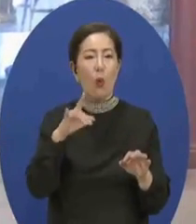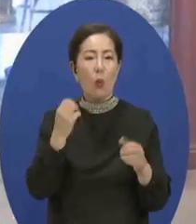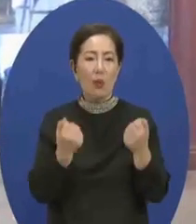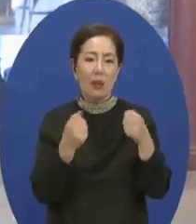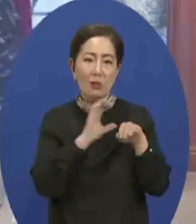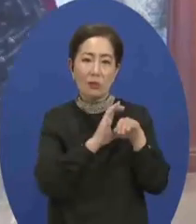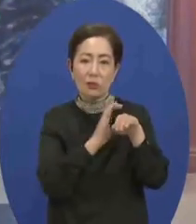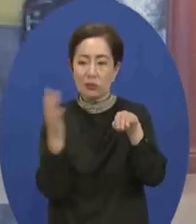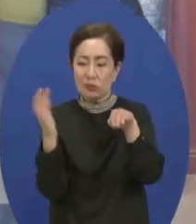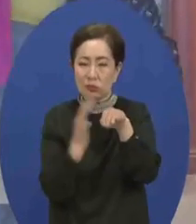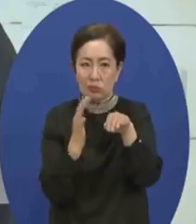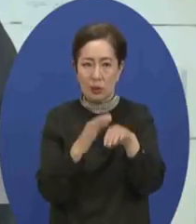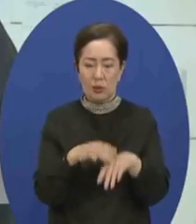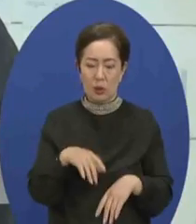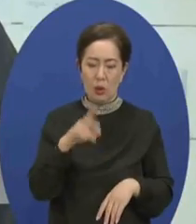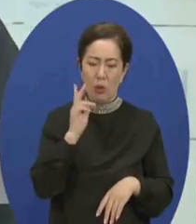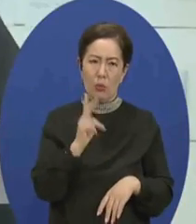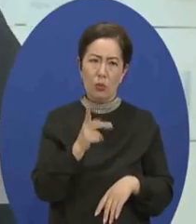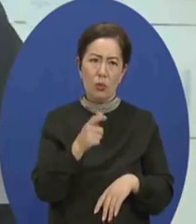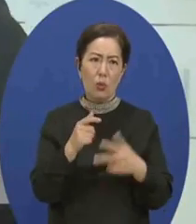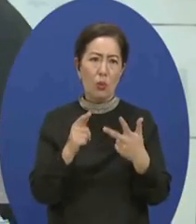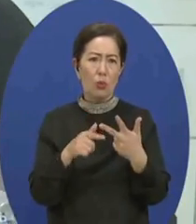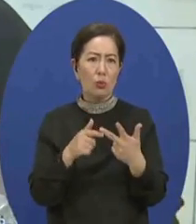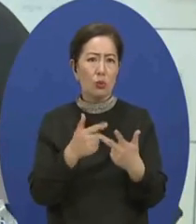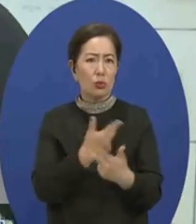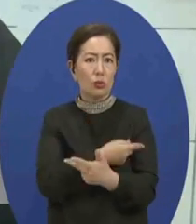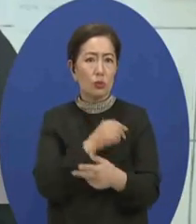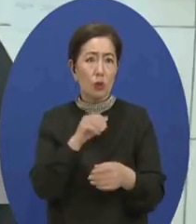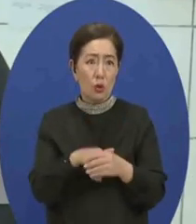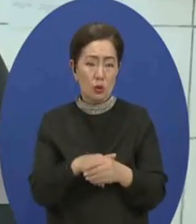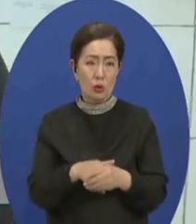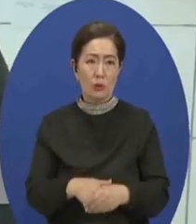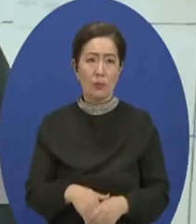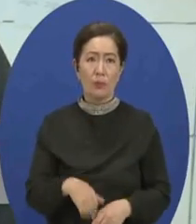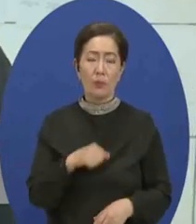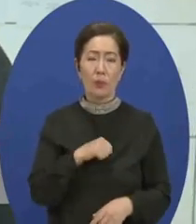дугаар тундаа хамрагдаад байна. Одоогор бол миний хувьд бол сайн дурын үндсэнд